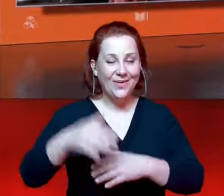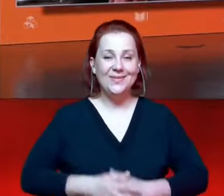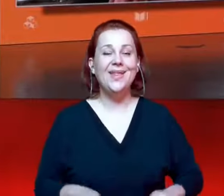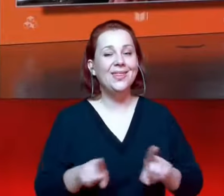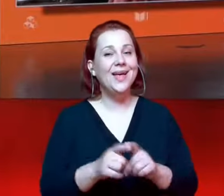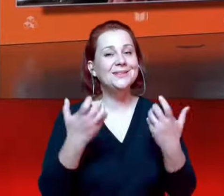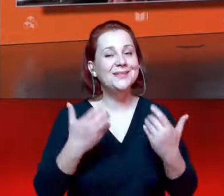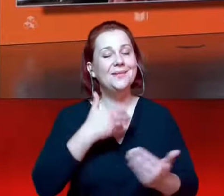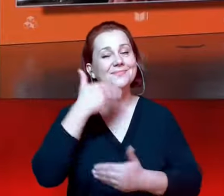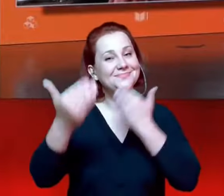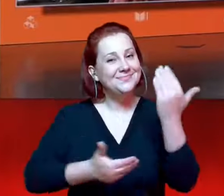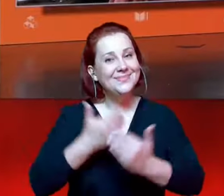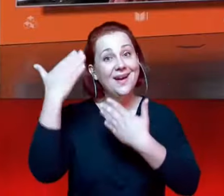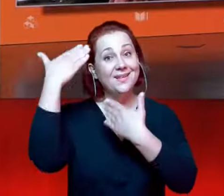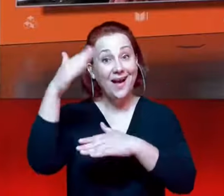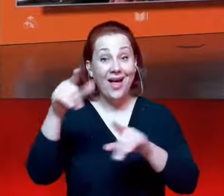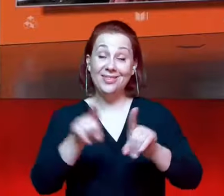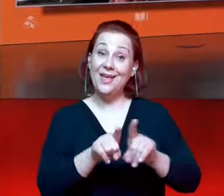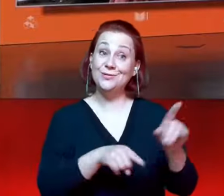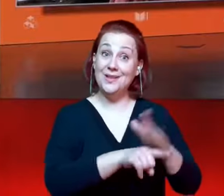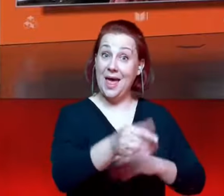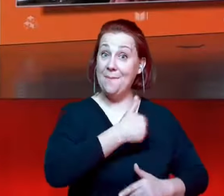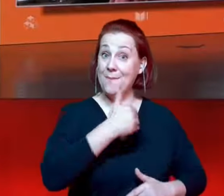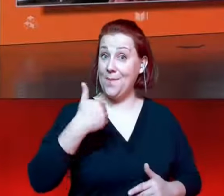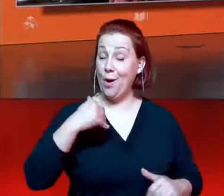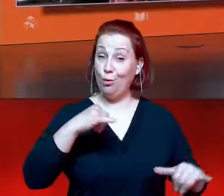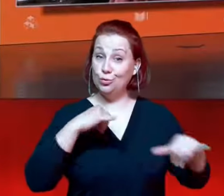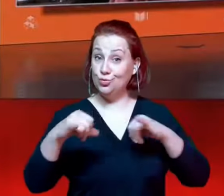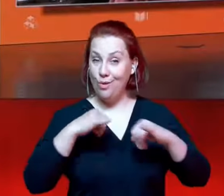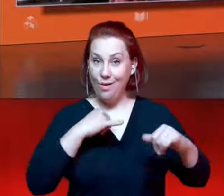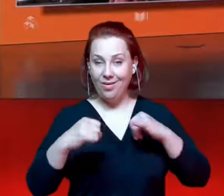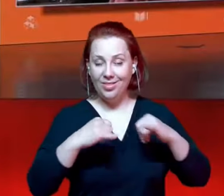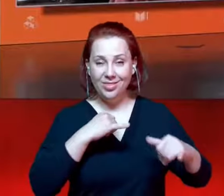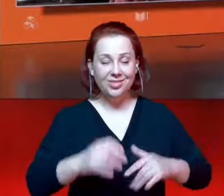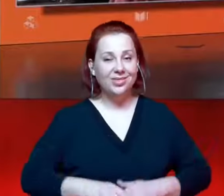pogratulować Katowicom, jak również polskiemu rządowi,